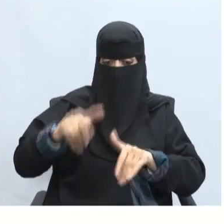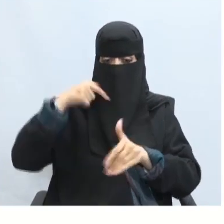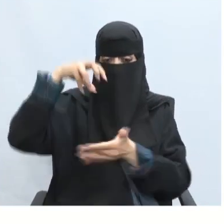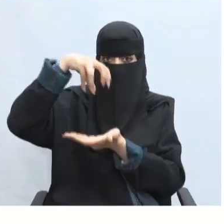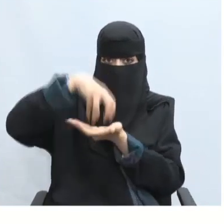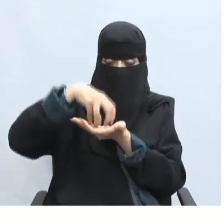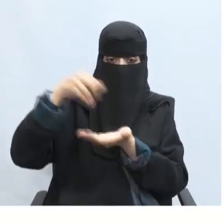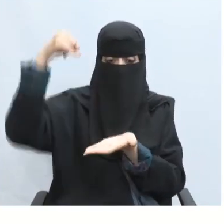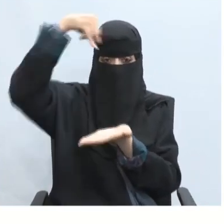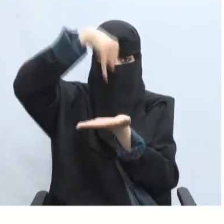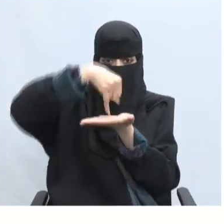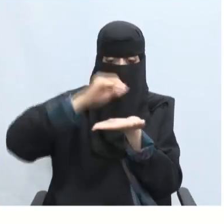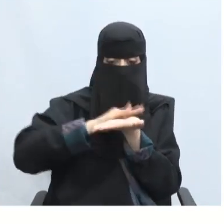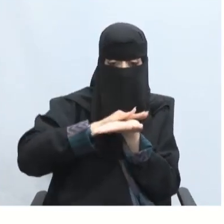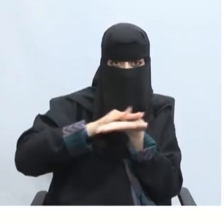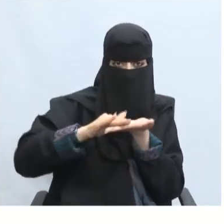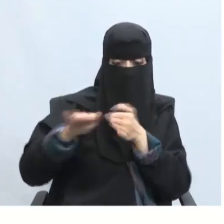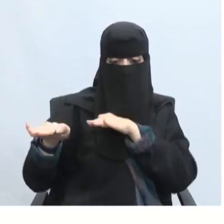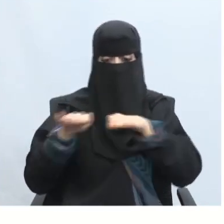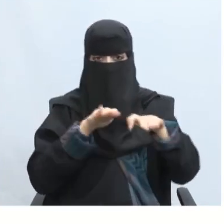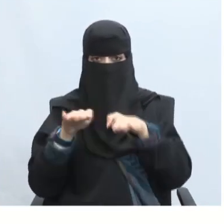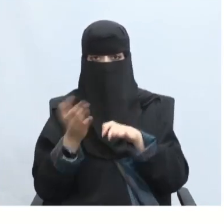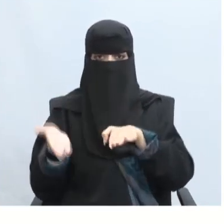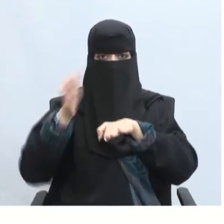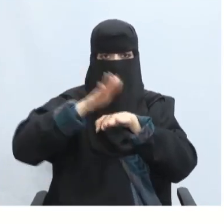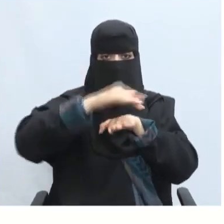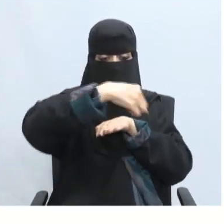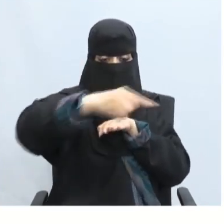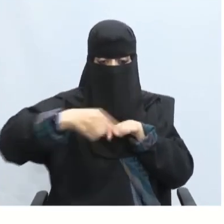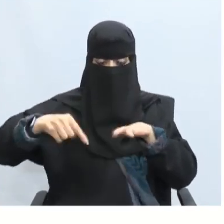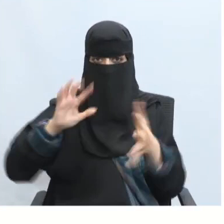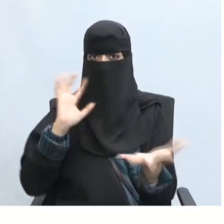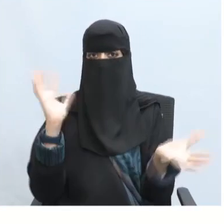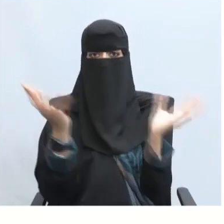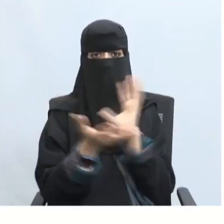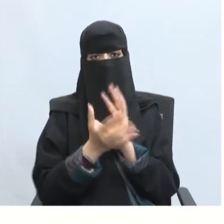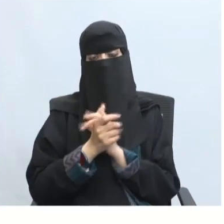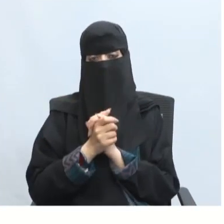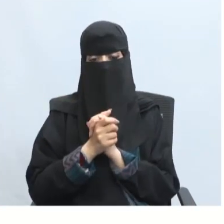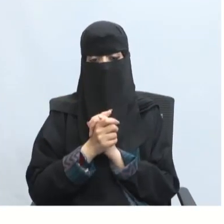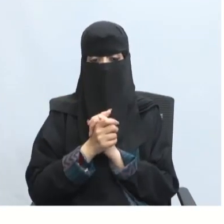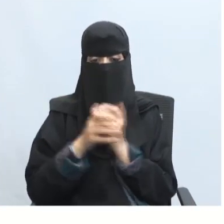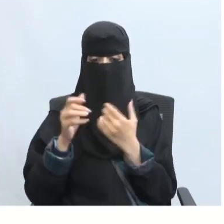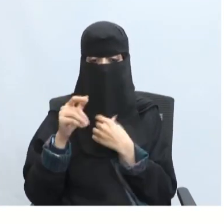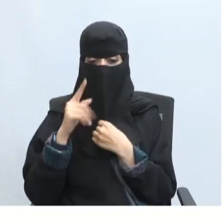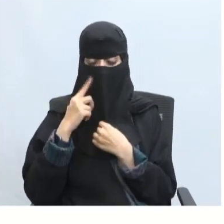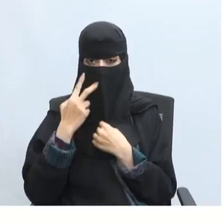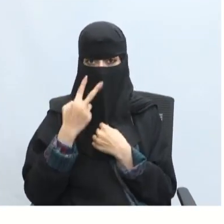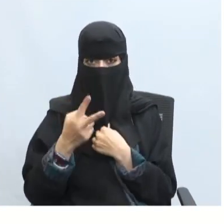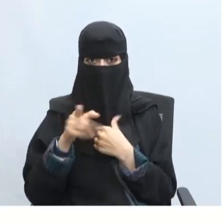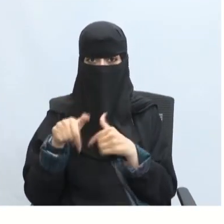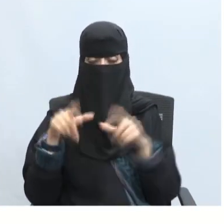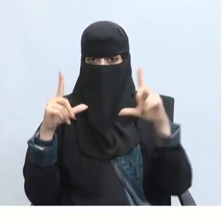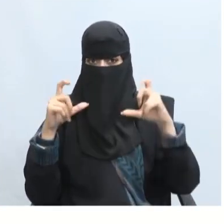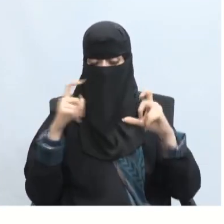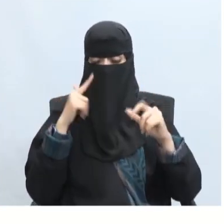مواقع المراكز السطحيه للزلازل على خريطه العالم في